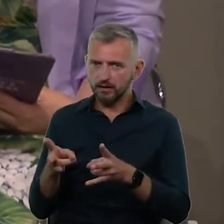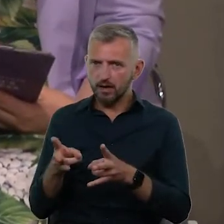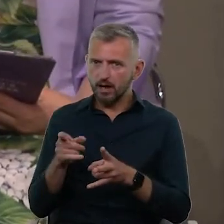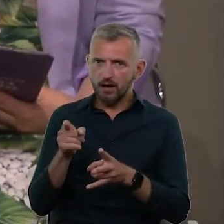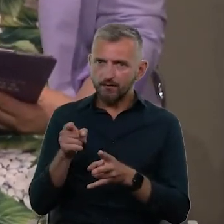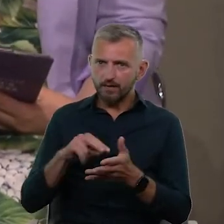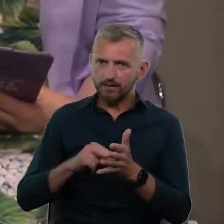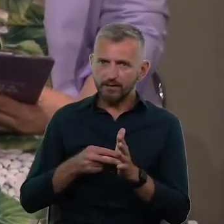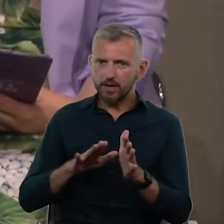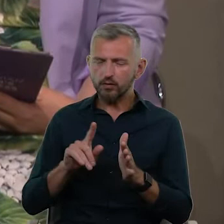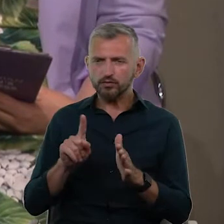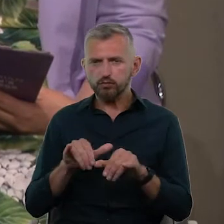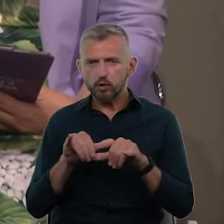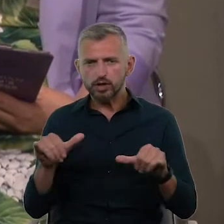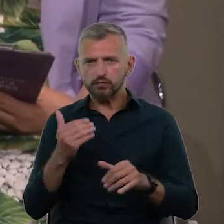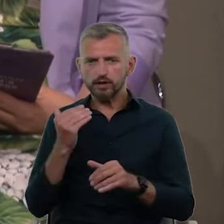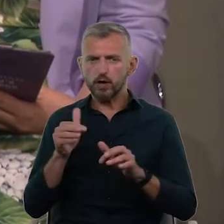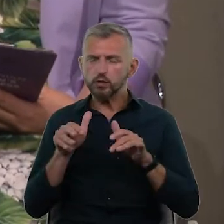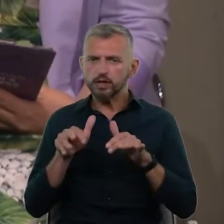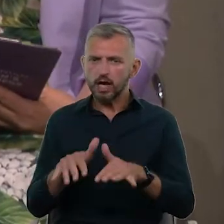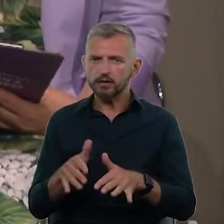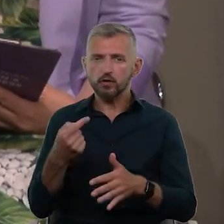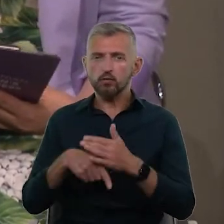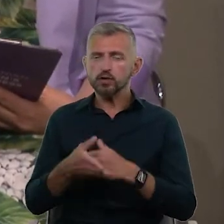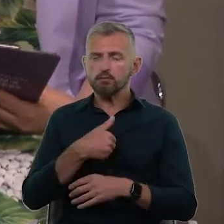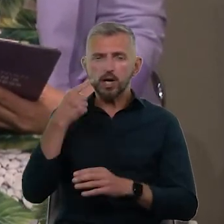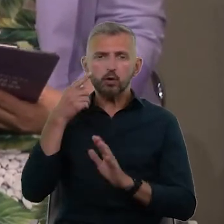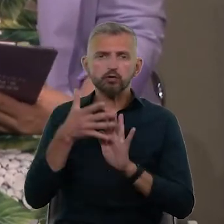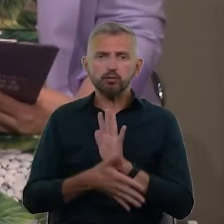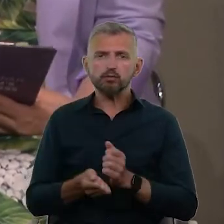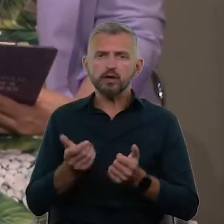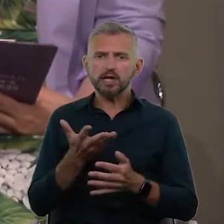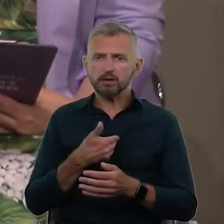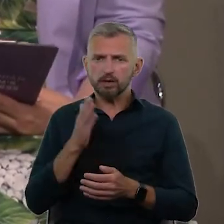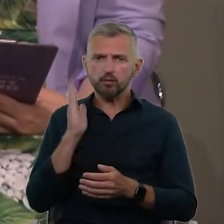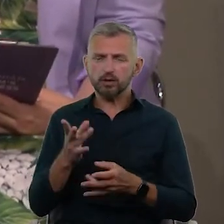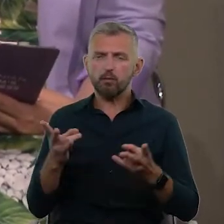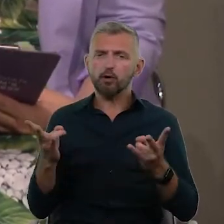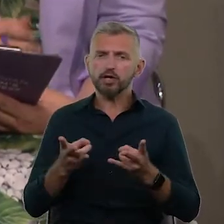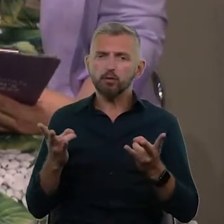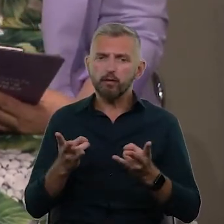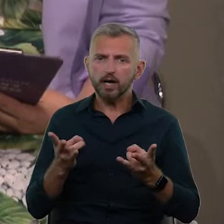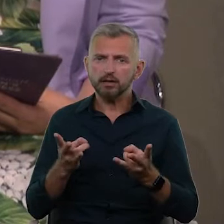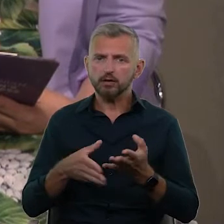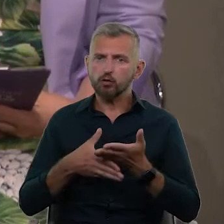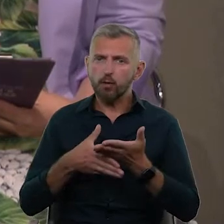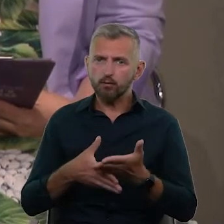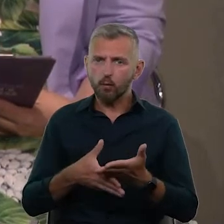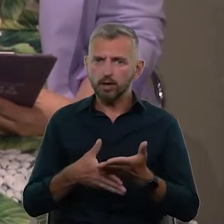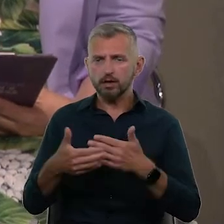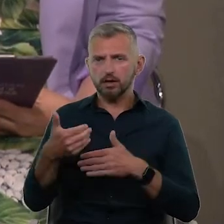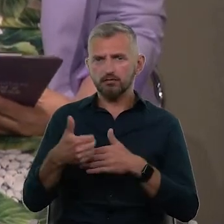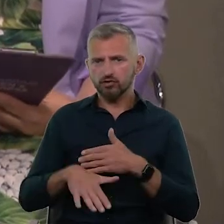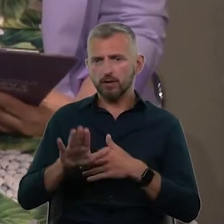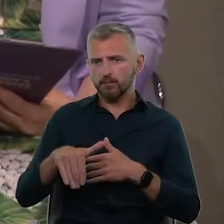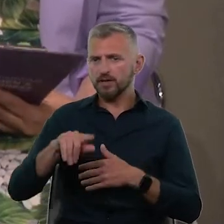не плануєте, щоб розширювати вашу діяльність, тому що ми розуміємо, наскільки ми будемо потребувати допомоги вже